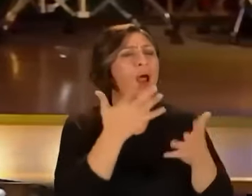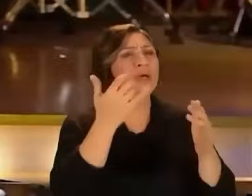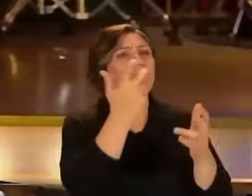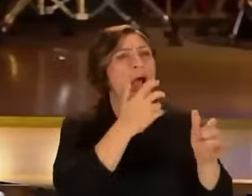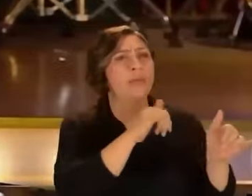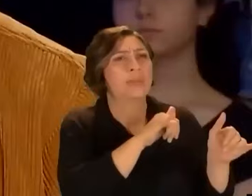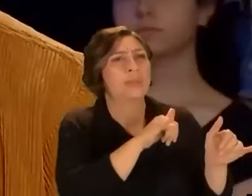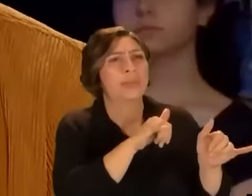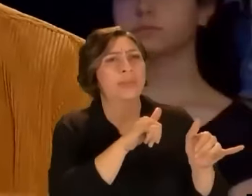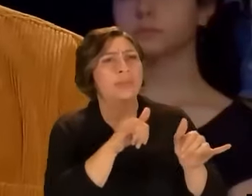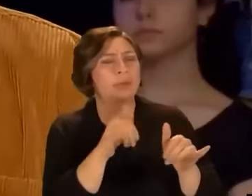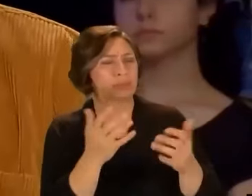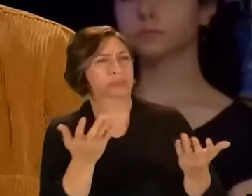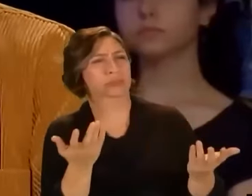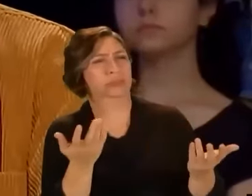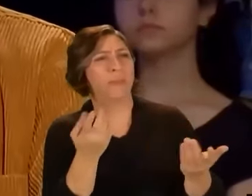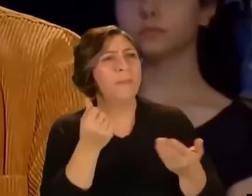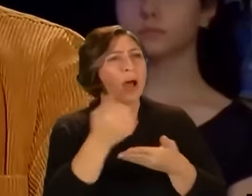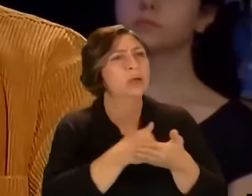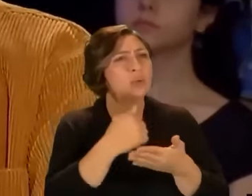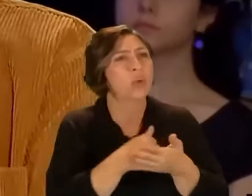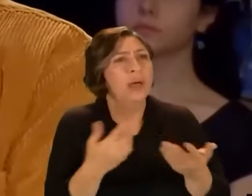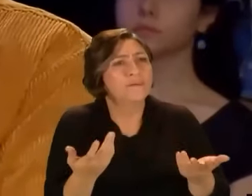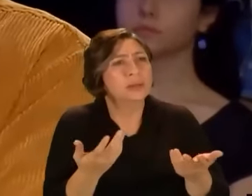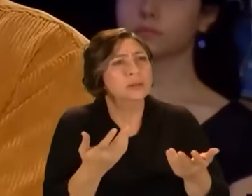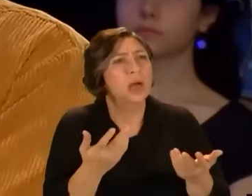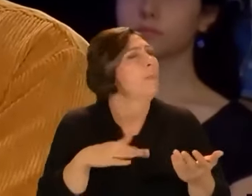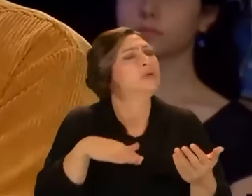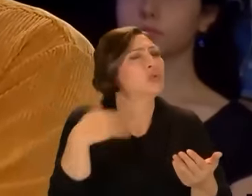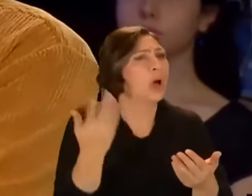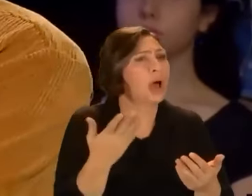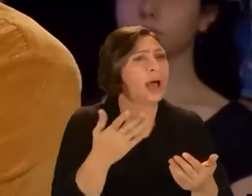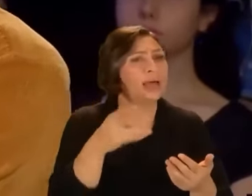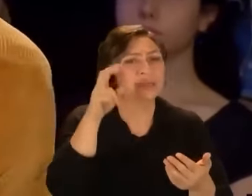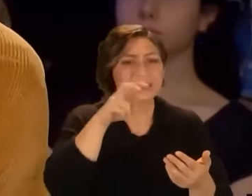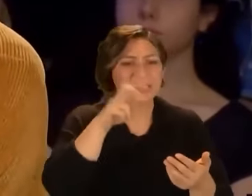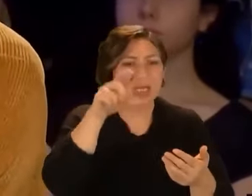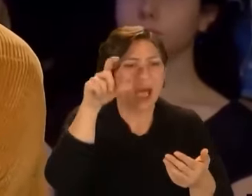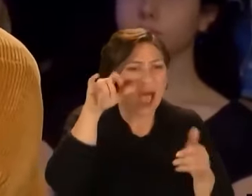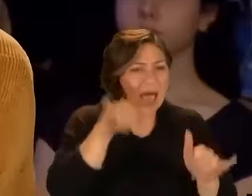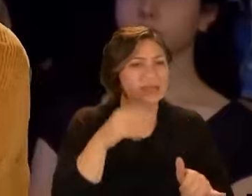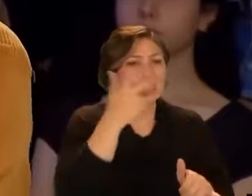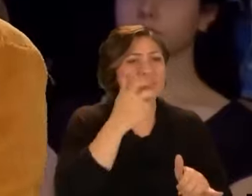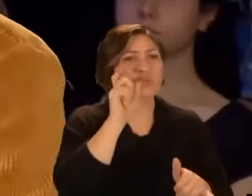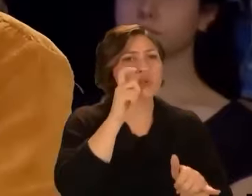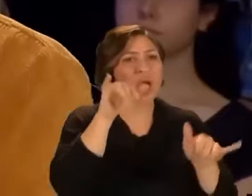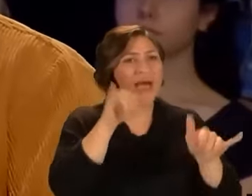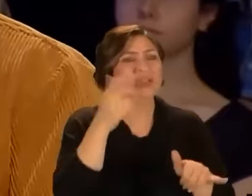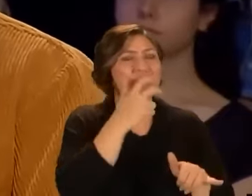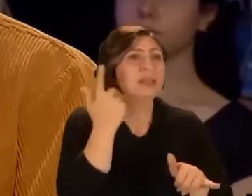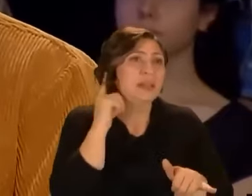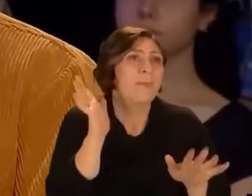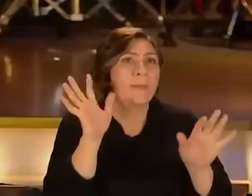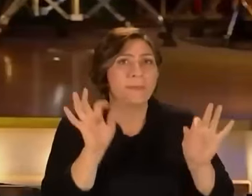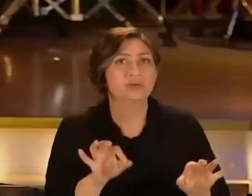Aynı şarkıyı çok söyleyip doğru. Ve para kazanıyorlar evet. Ama sonra yani 8. aynı şarkıdan sonra 9. aynı şarkıyı